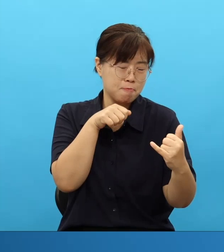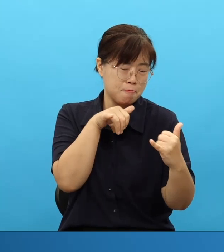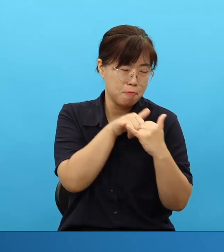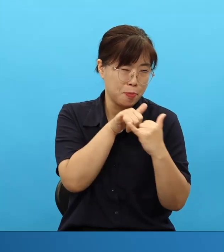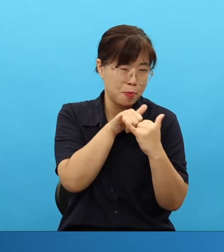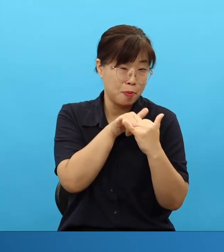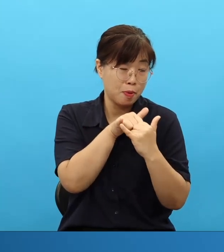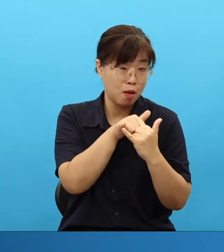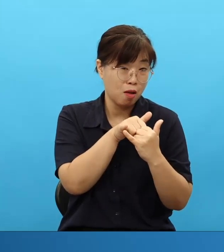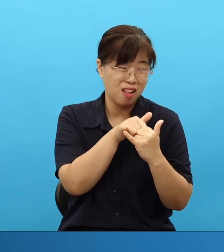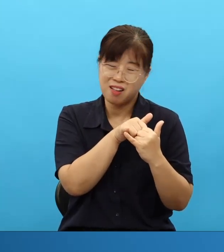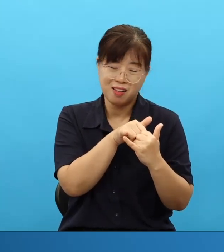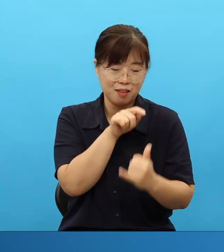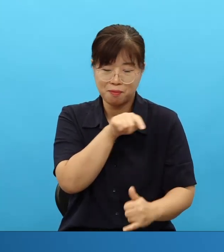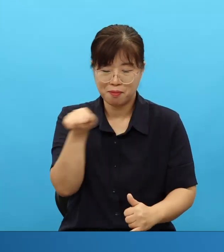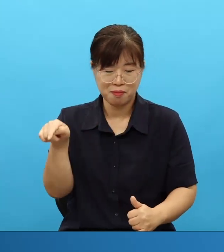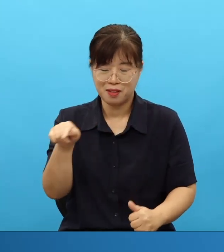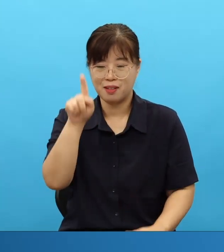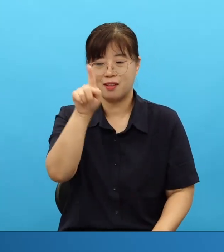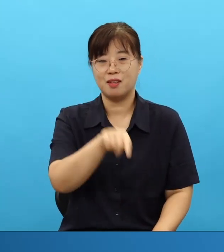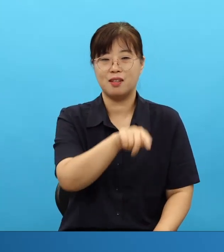심부름하다 시간